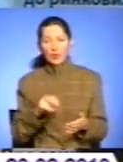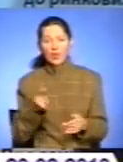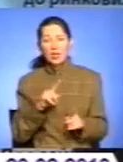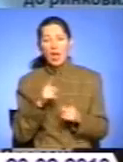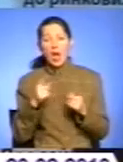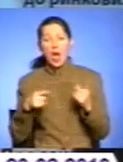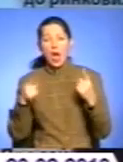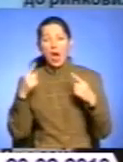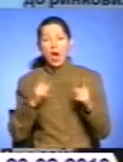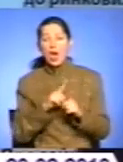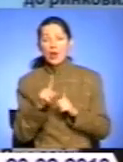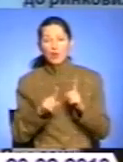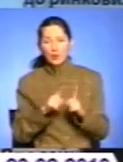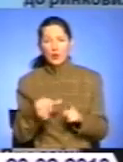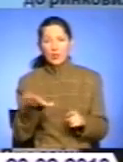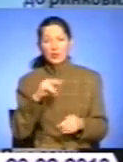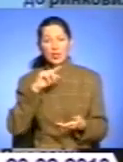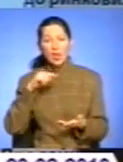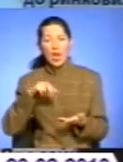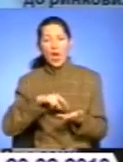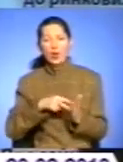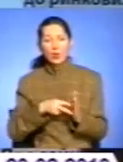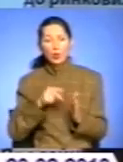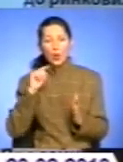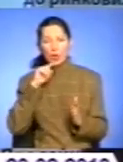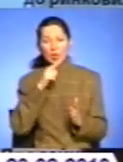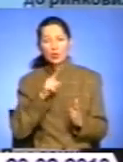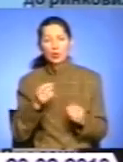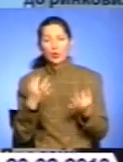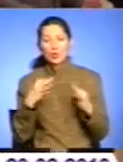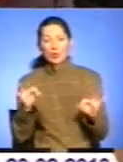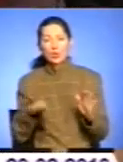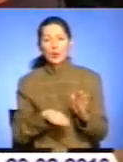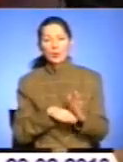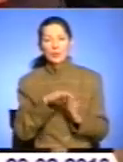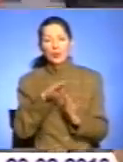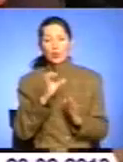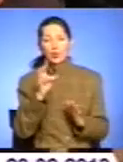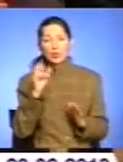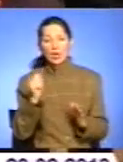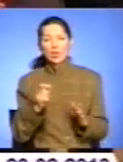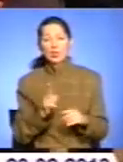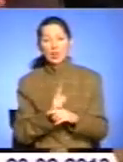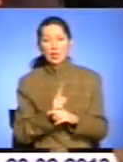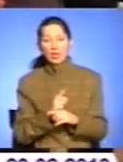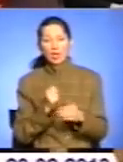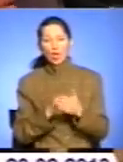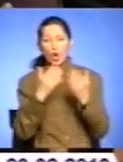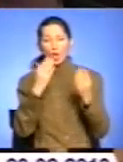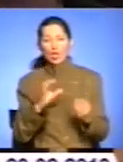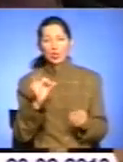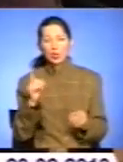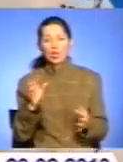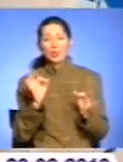реформуванням усієї економіки, що дозволить нам значно підвищити соціальні стандарти. До Дня соціальної справедливості у обласному